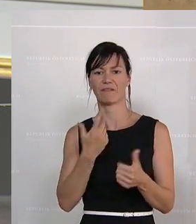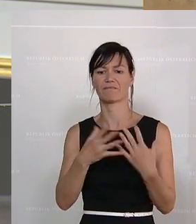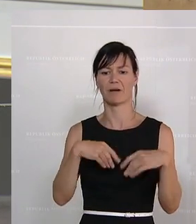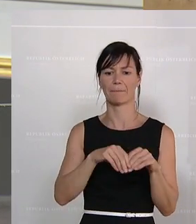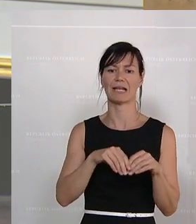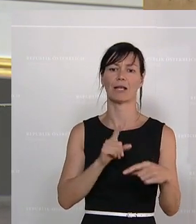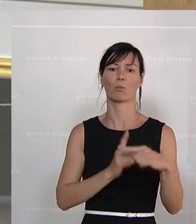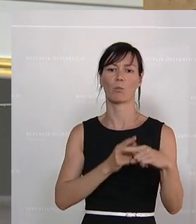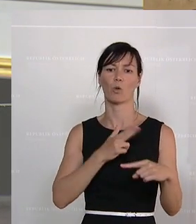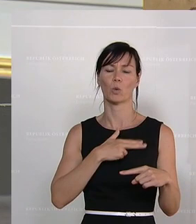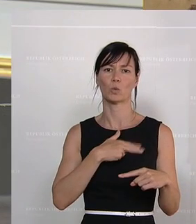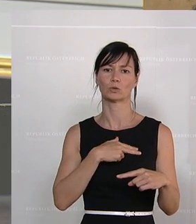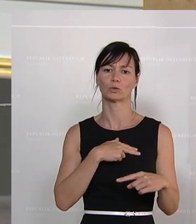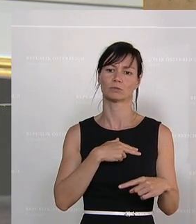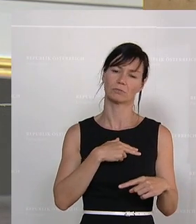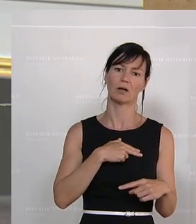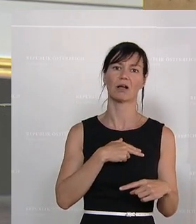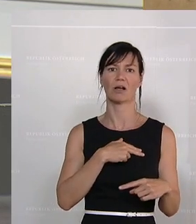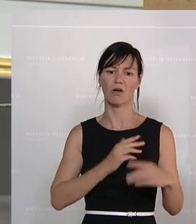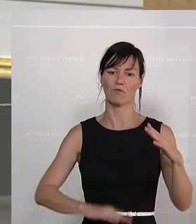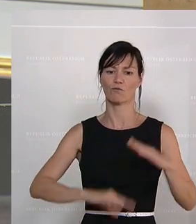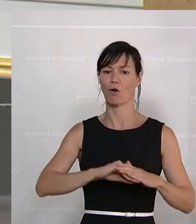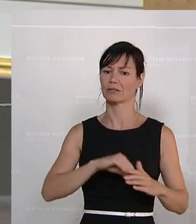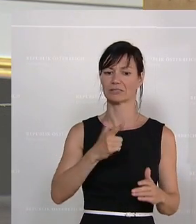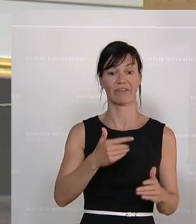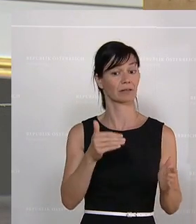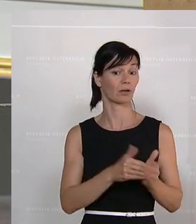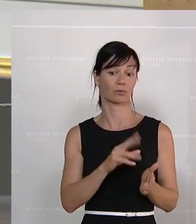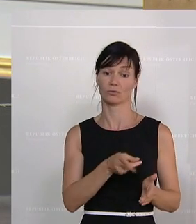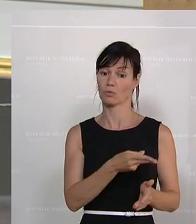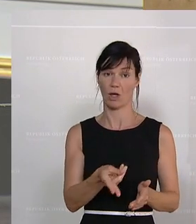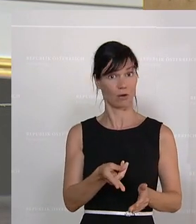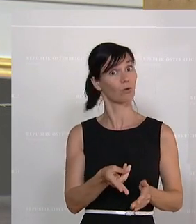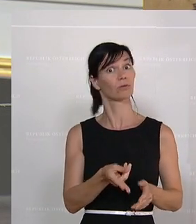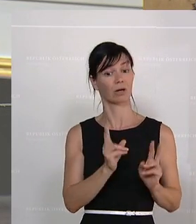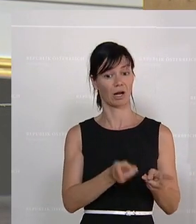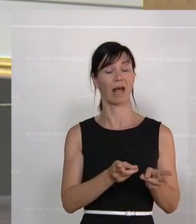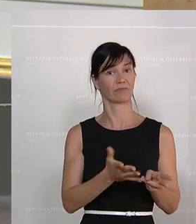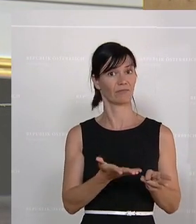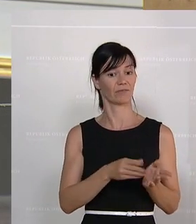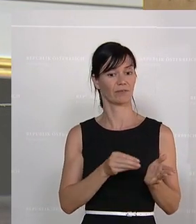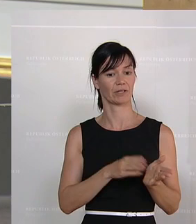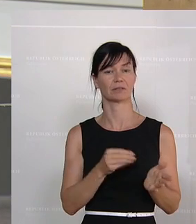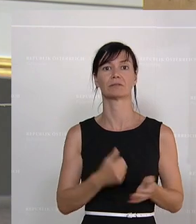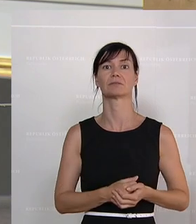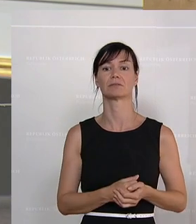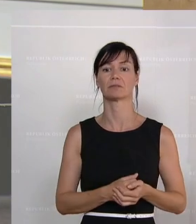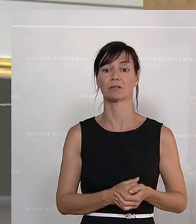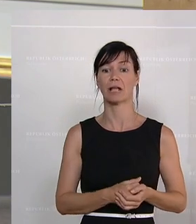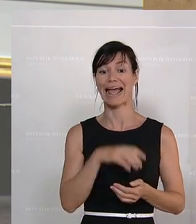bloß bereits heuer wieder in der vollen höhe von 2000 euro geltend werden das bedeutet eine erhöhung von